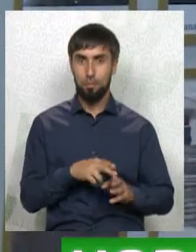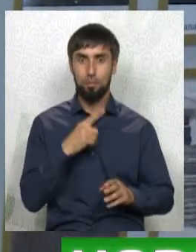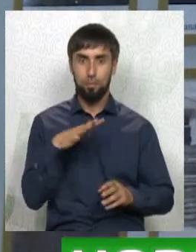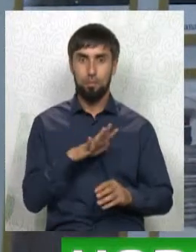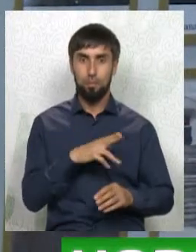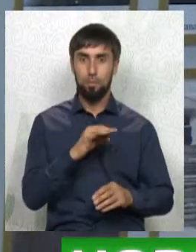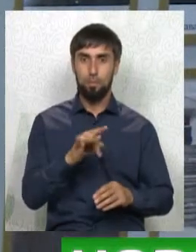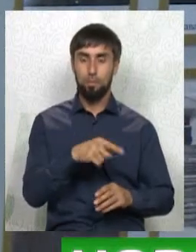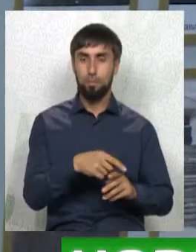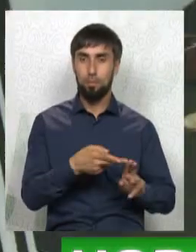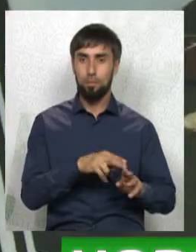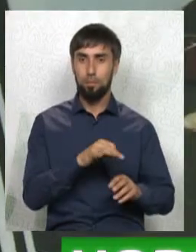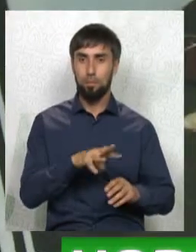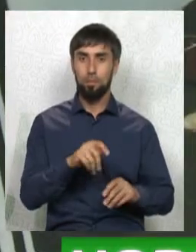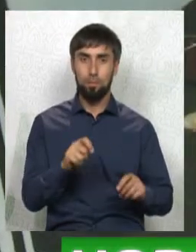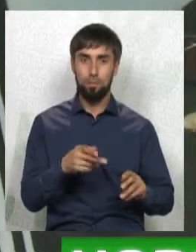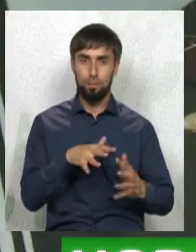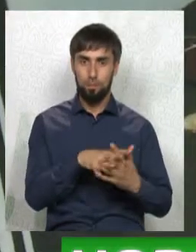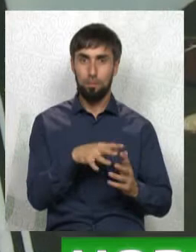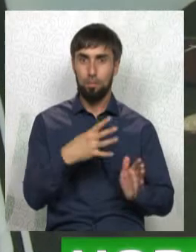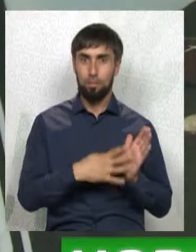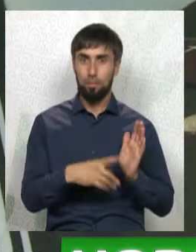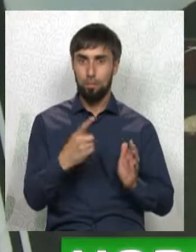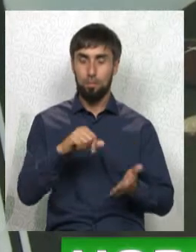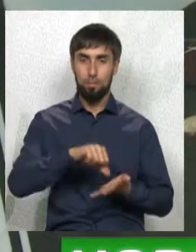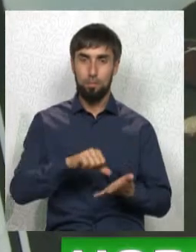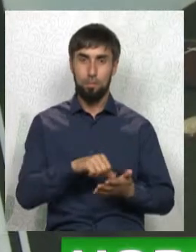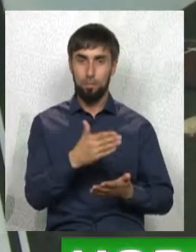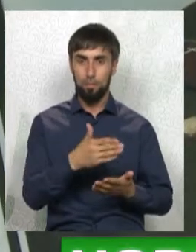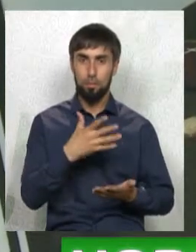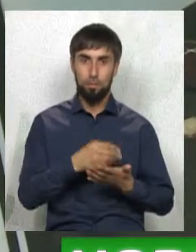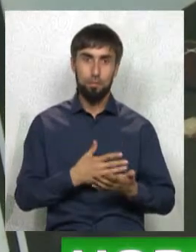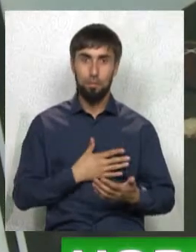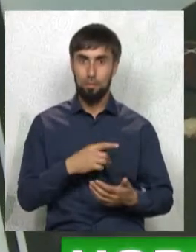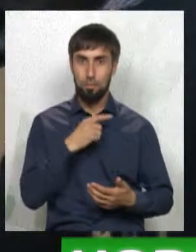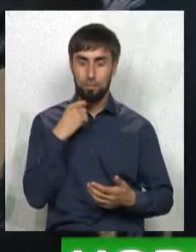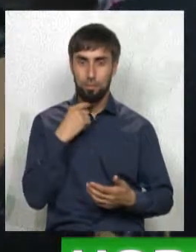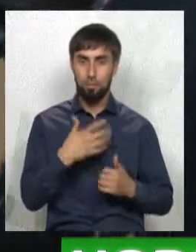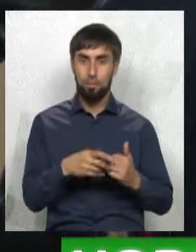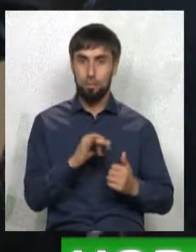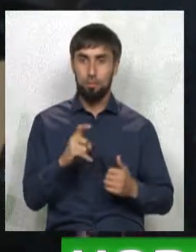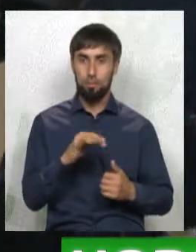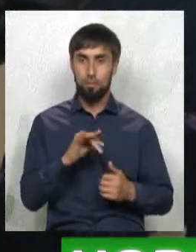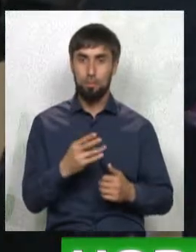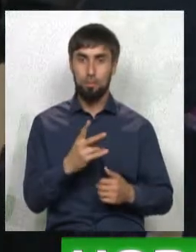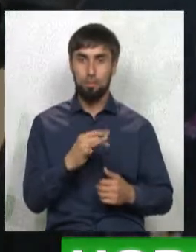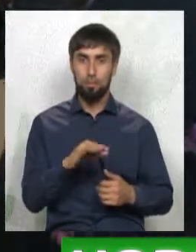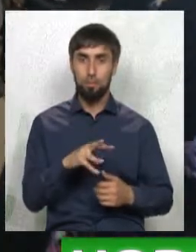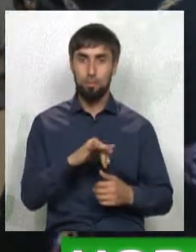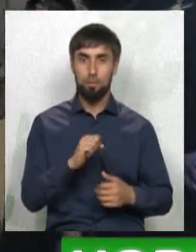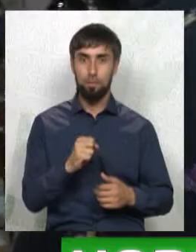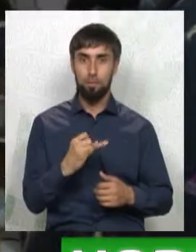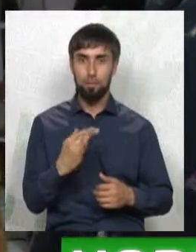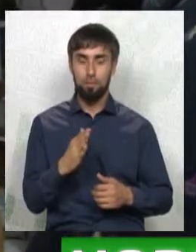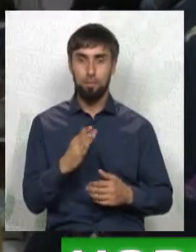произошел коренной перелом в ходе войны. 91 участник той битвы – наши земляки. Среди них уроженец Насыркорта Муса